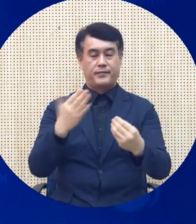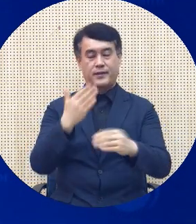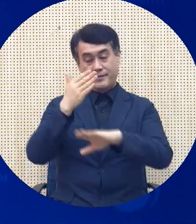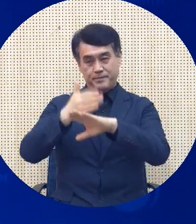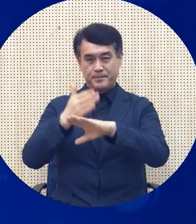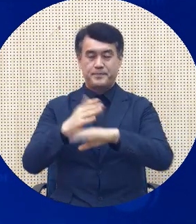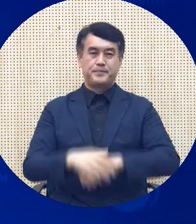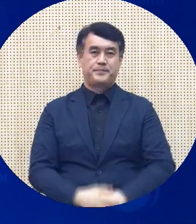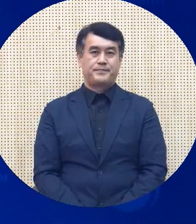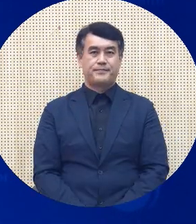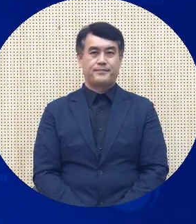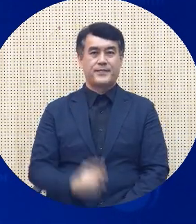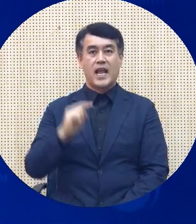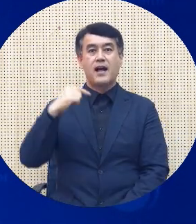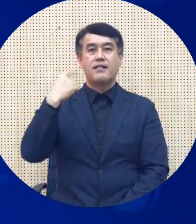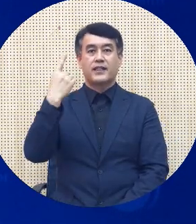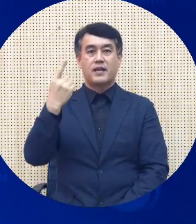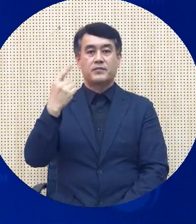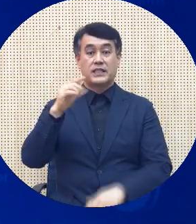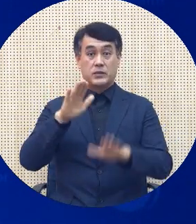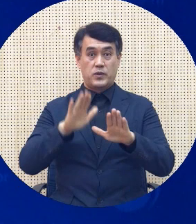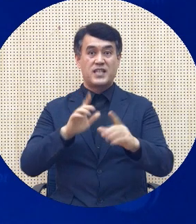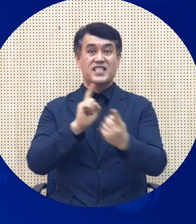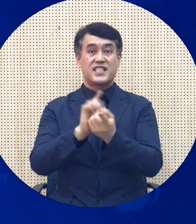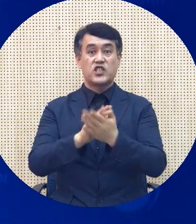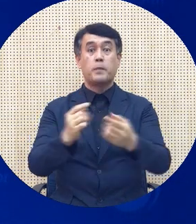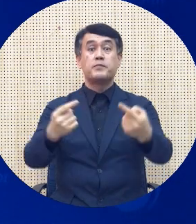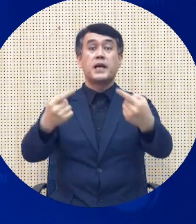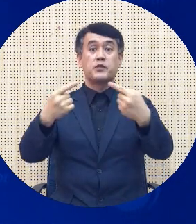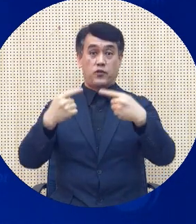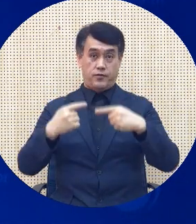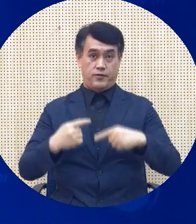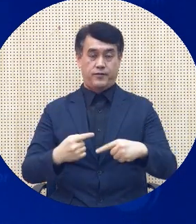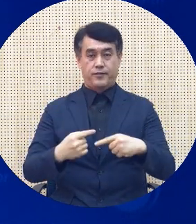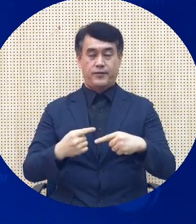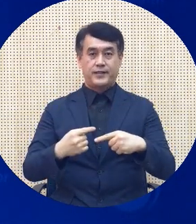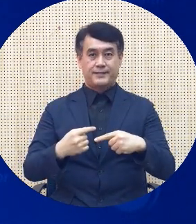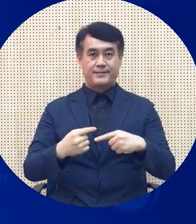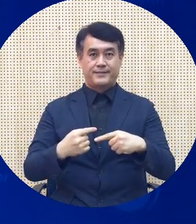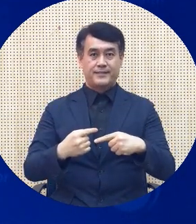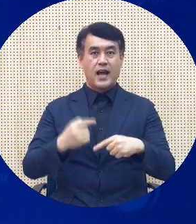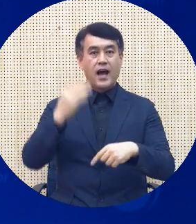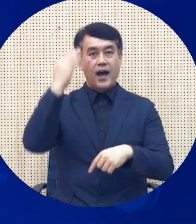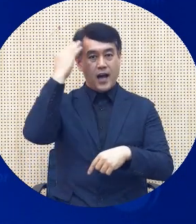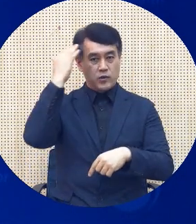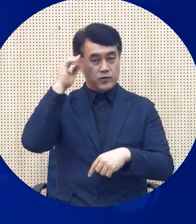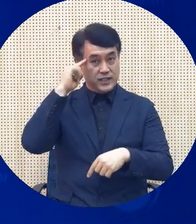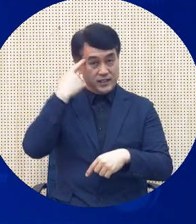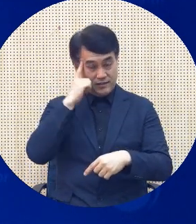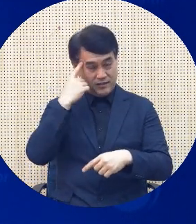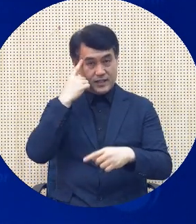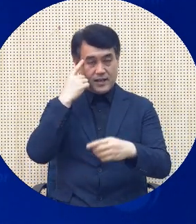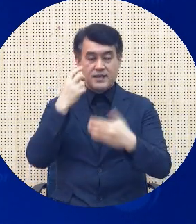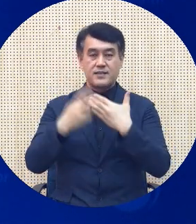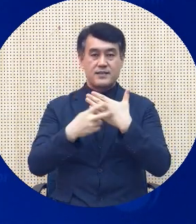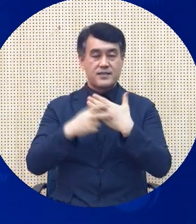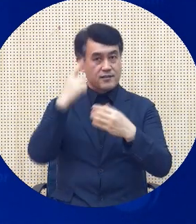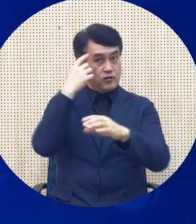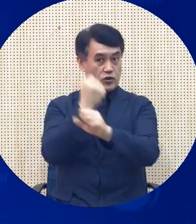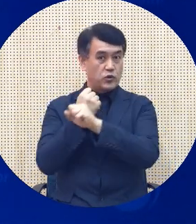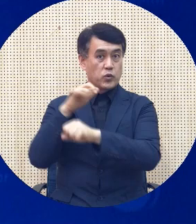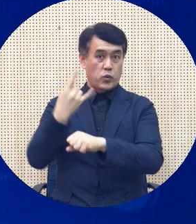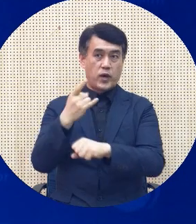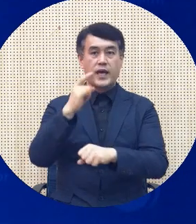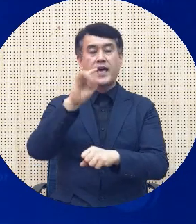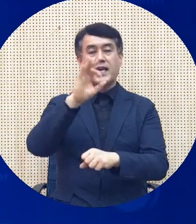감사합니다. 네, 이어서요, 이 자리에 직접 참석해 주신 이번에는 대한신경정신의학회 박용천